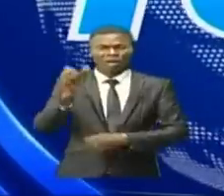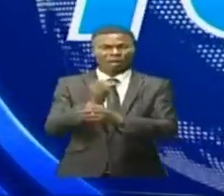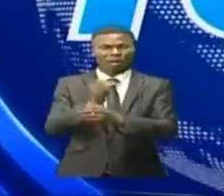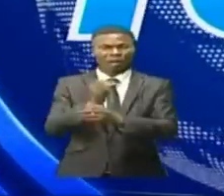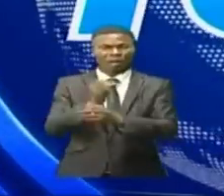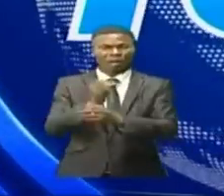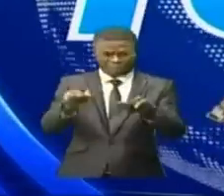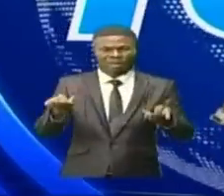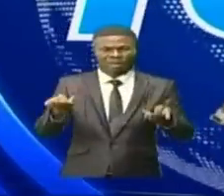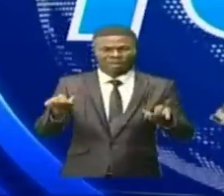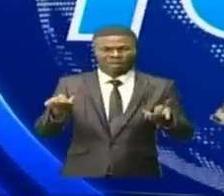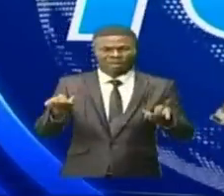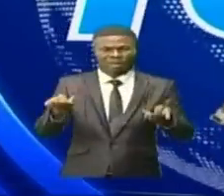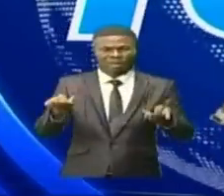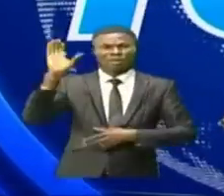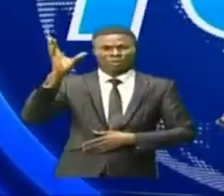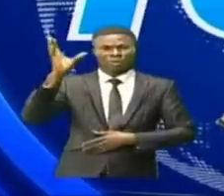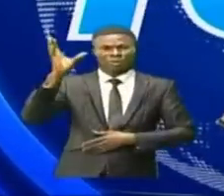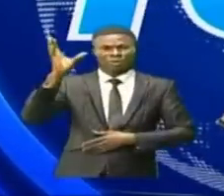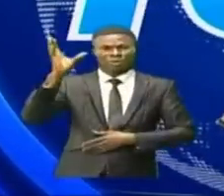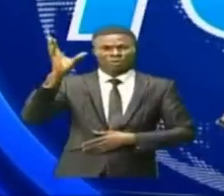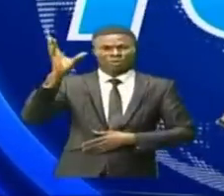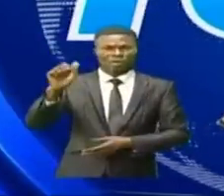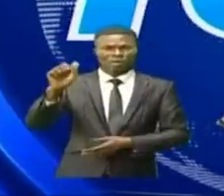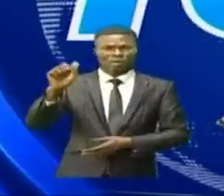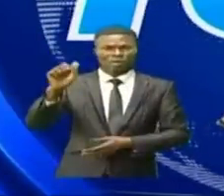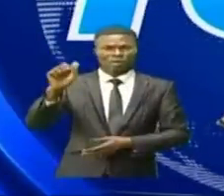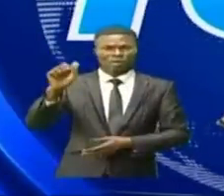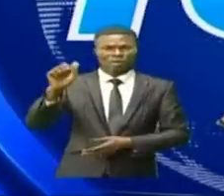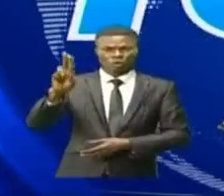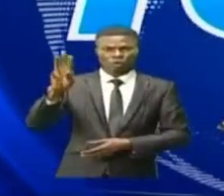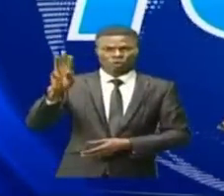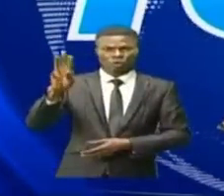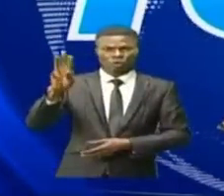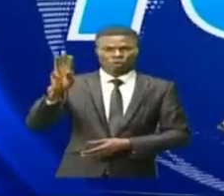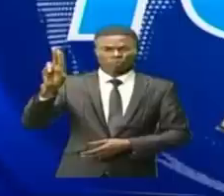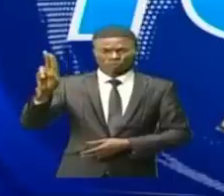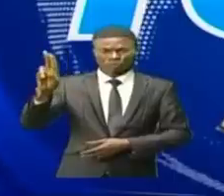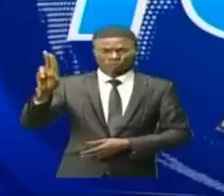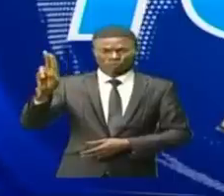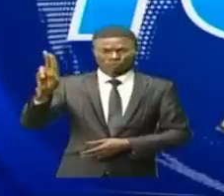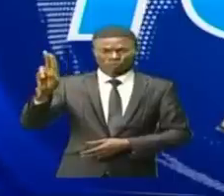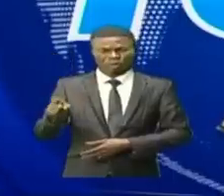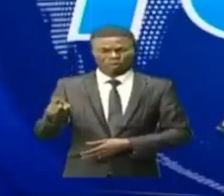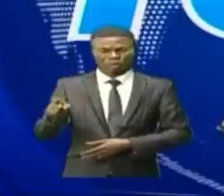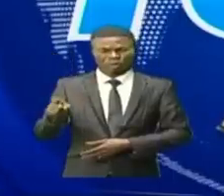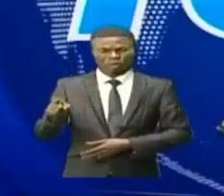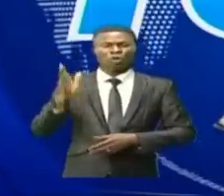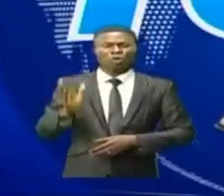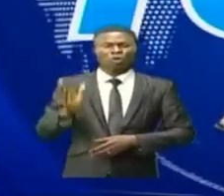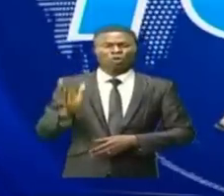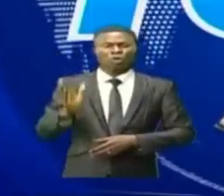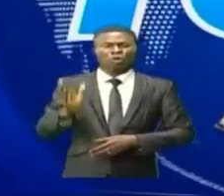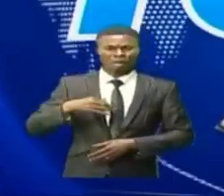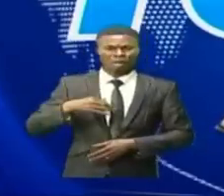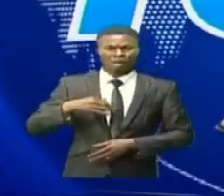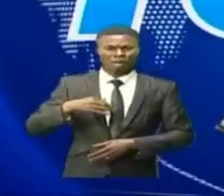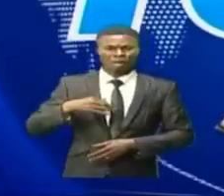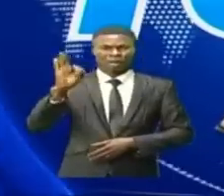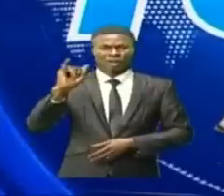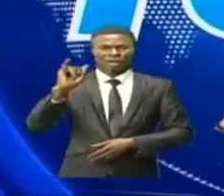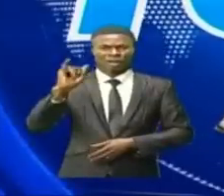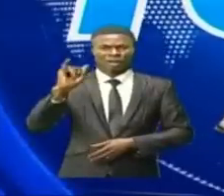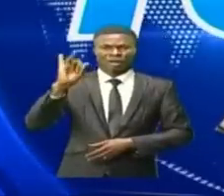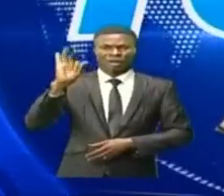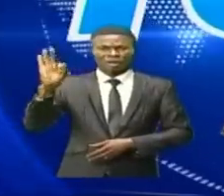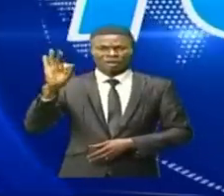site du village Masumbu dans le territoire de Mouchacha. La gouverneure Fifi Marie-Thérèse Masuka s'est rendue sur